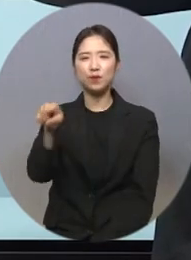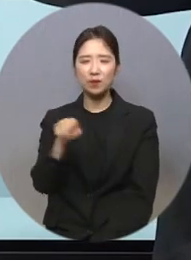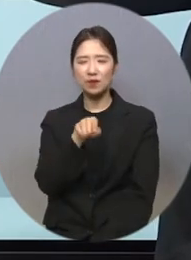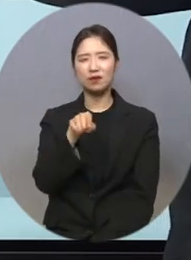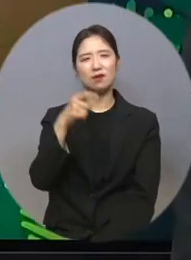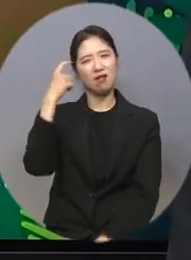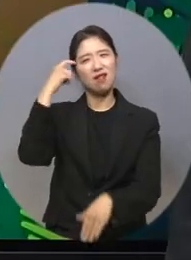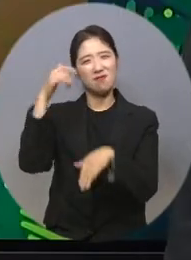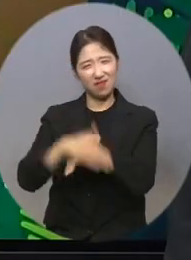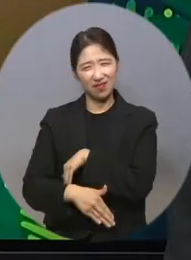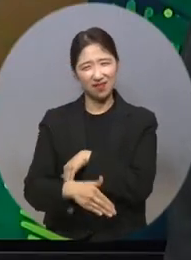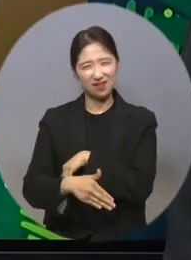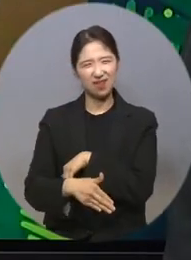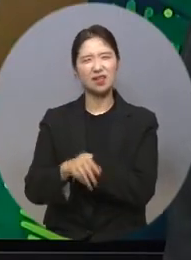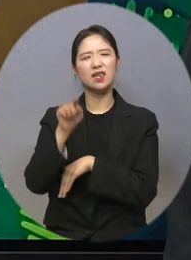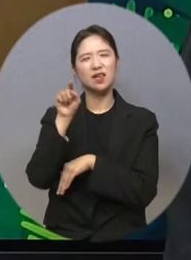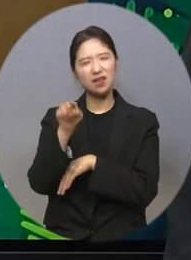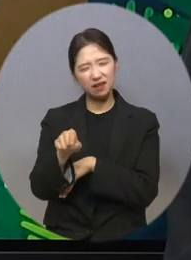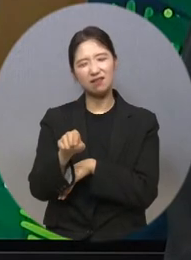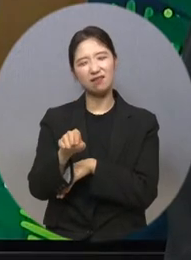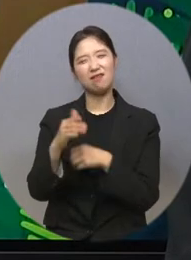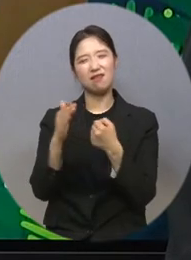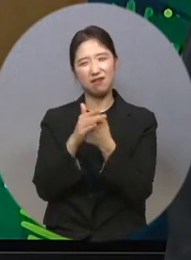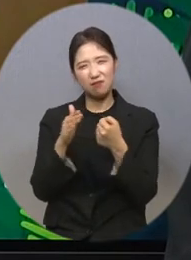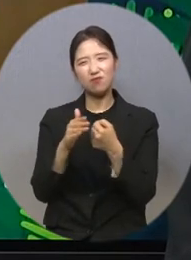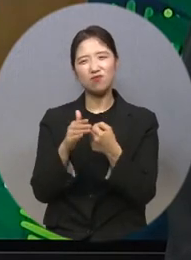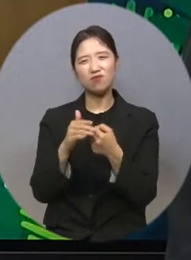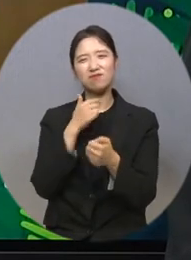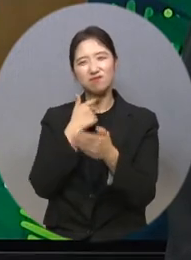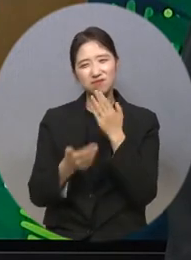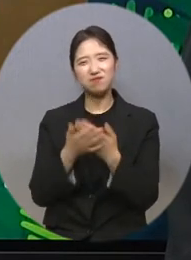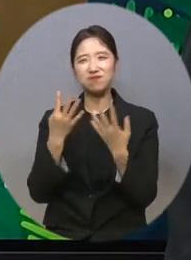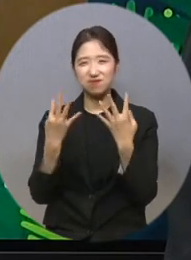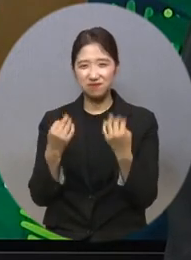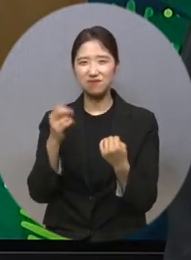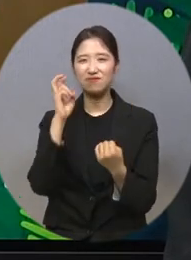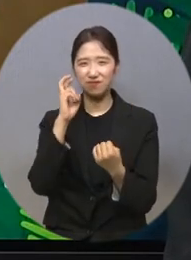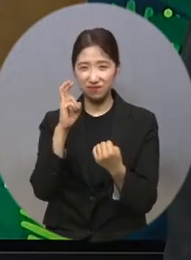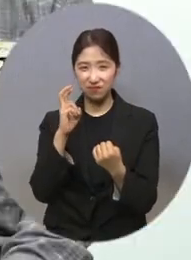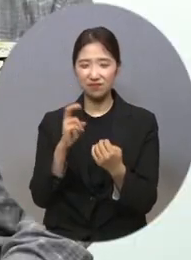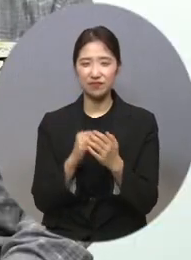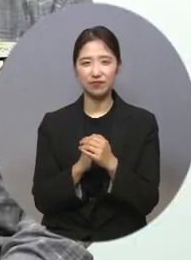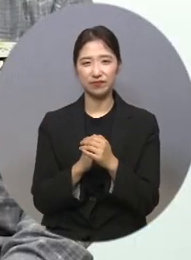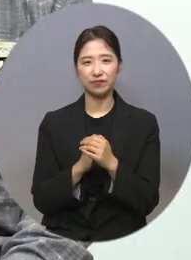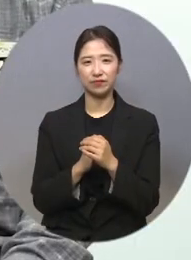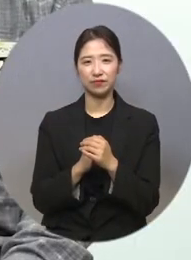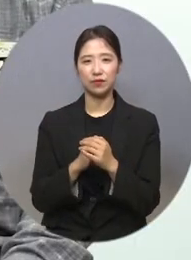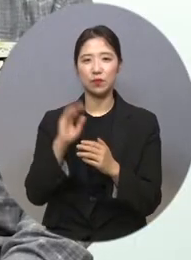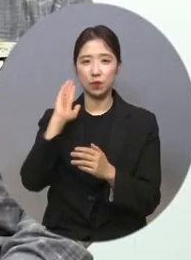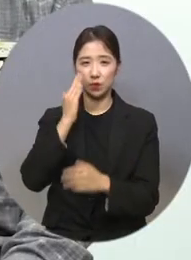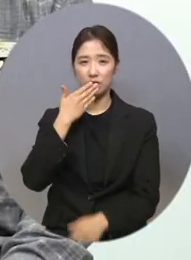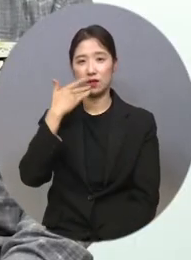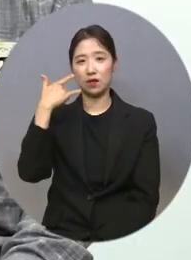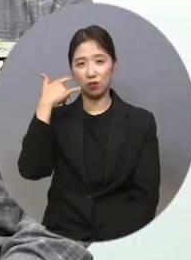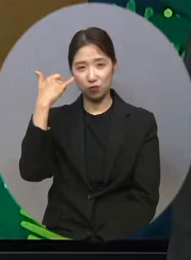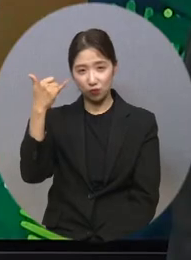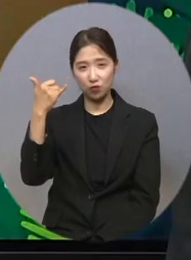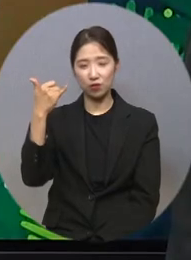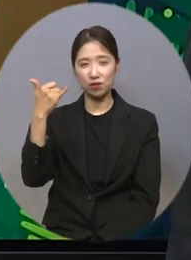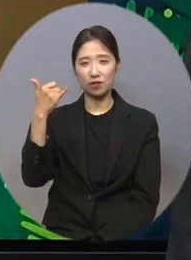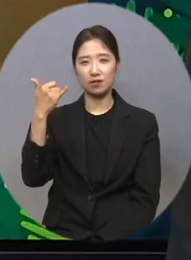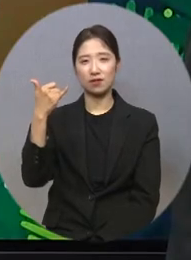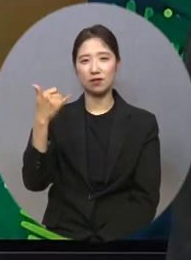애들의 이제 시선 거기서의 또 일들을 겪으셨을 것 같아요. 이렇게 자라오면서 그러니까 농인